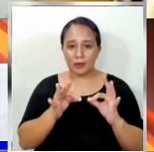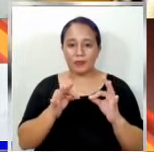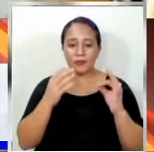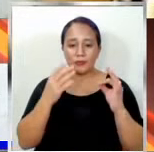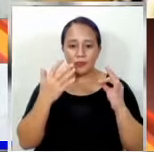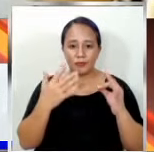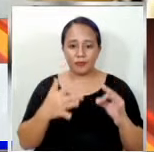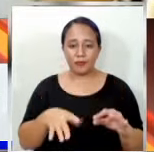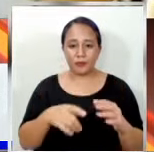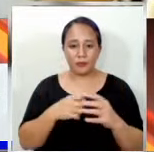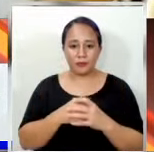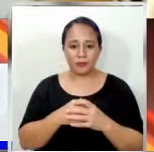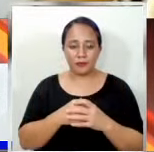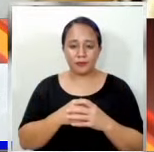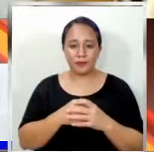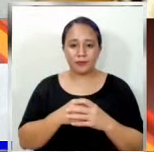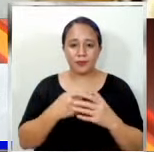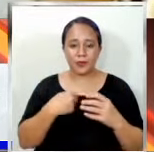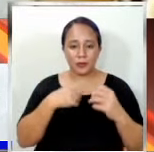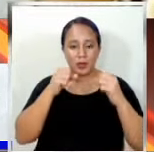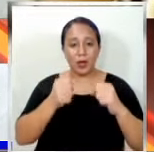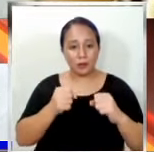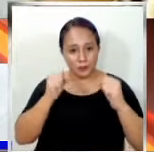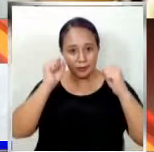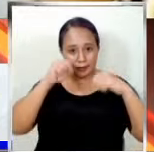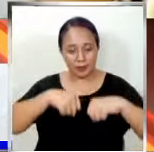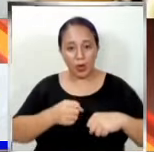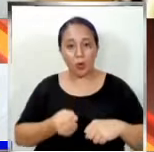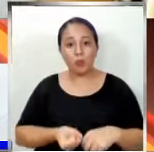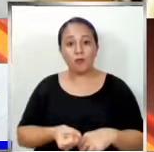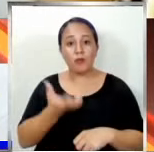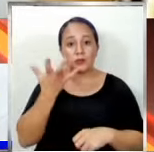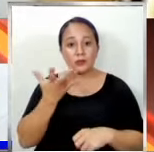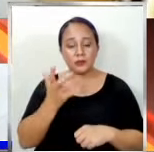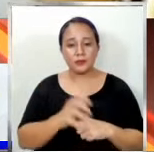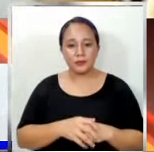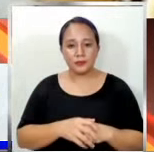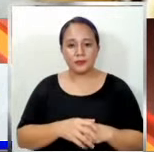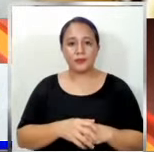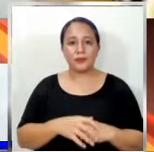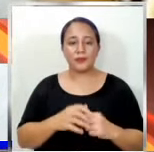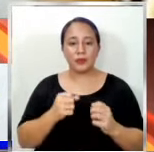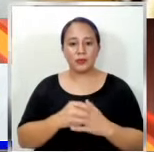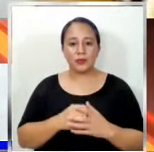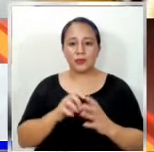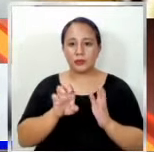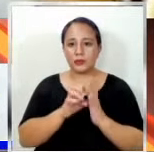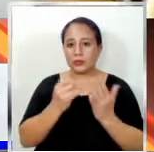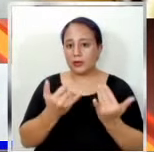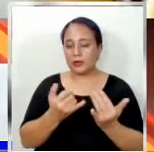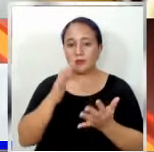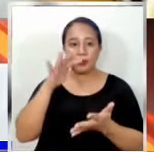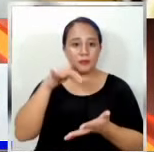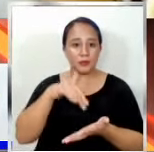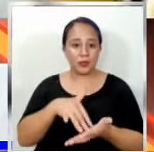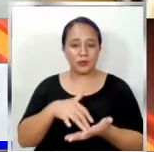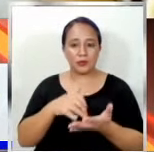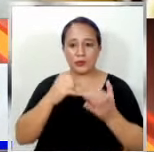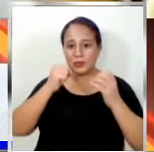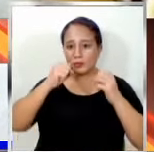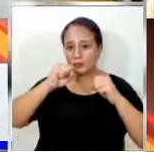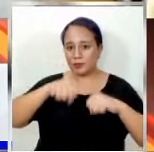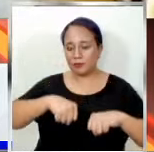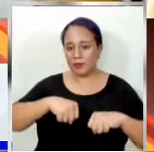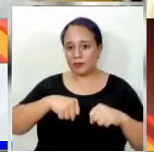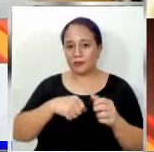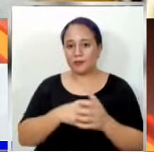nagkasundo na kayo sa amount, like this time 5,000 pesos yung napagkasunduan nilang all the way